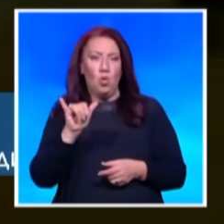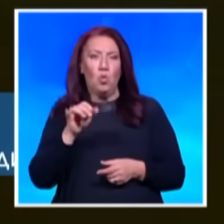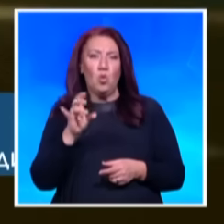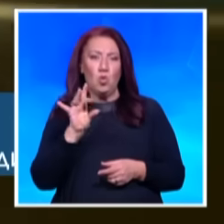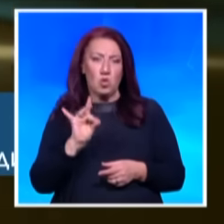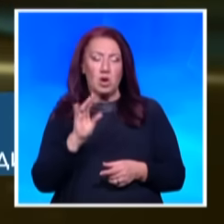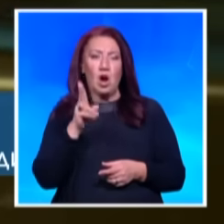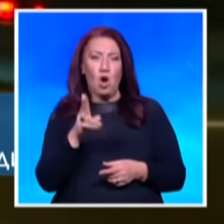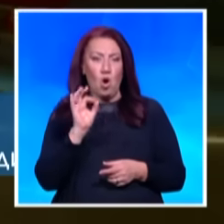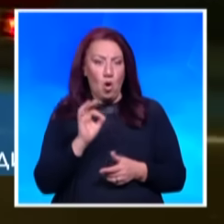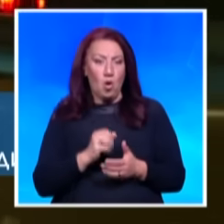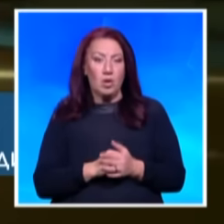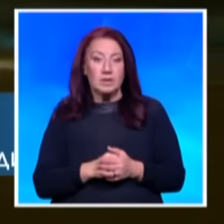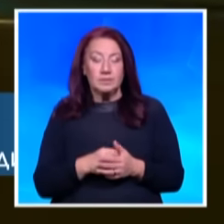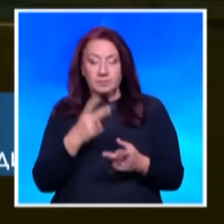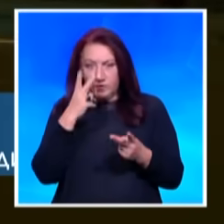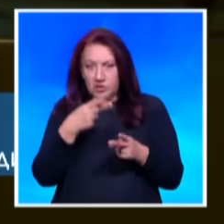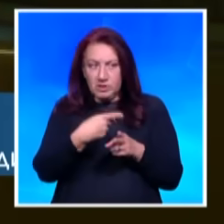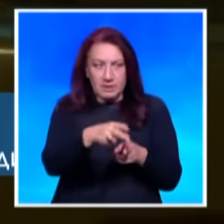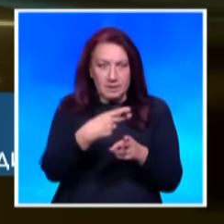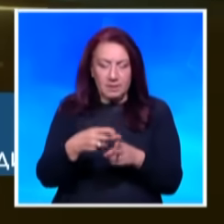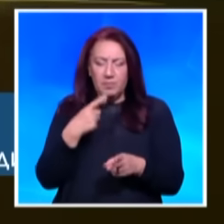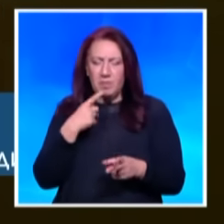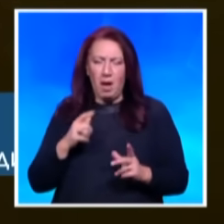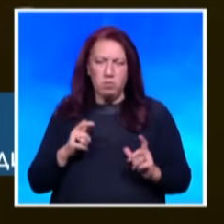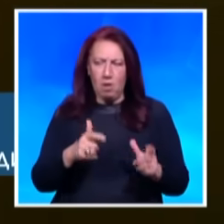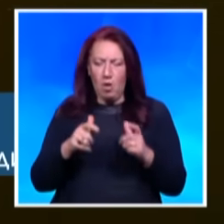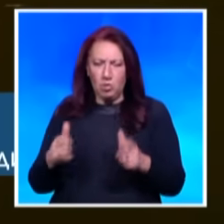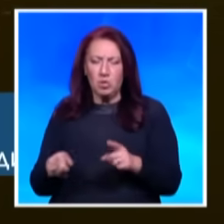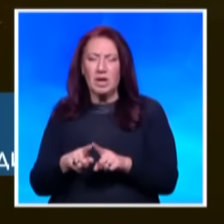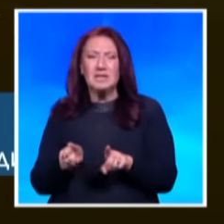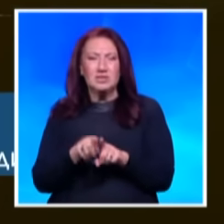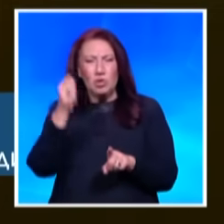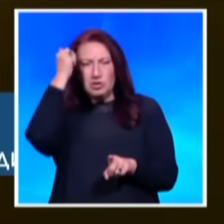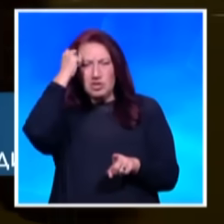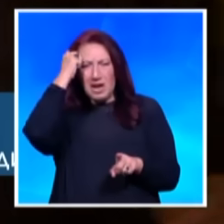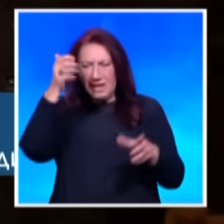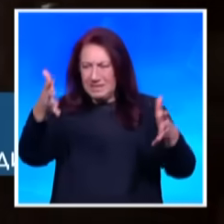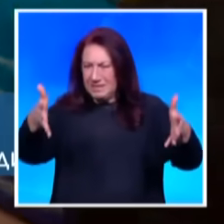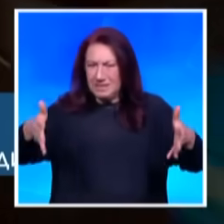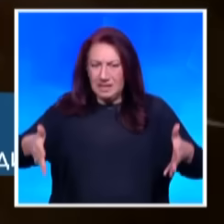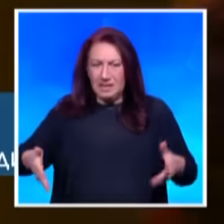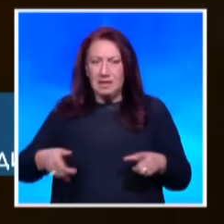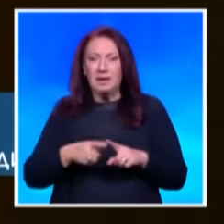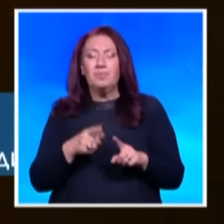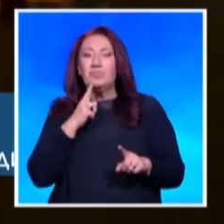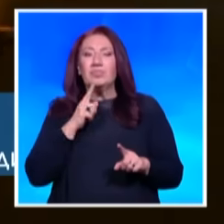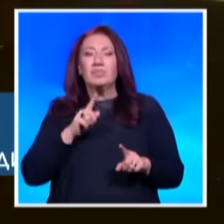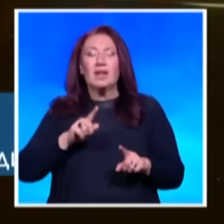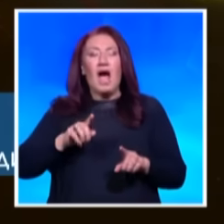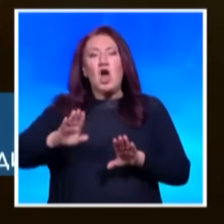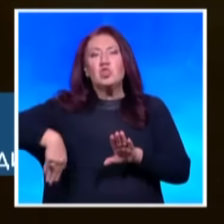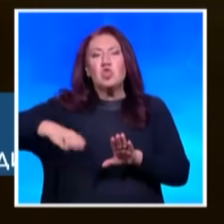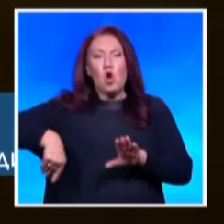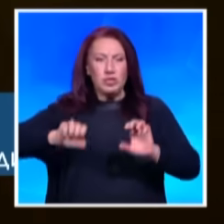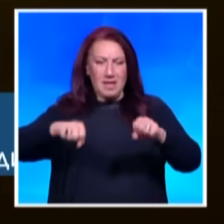хвърлени неща. Тук можем да видим освен буклуци, така и заграждения, които са паднали. Електрически туртинетки всъщност са